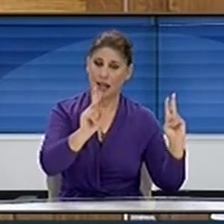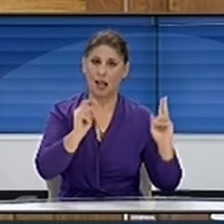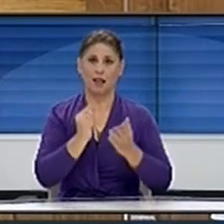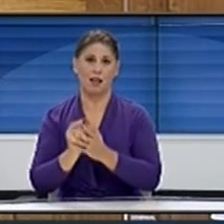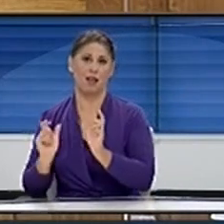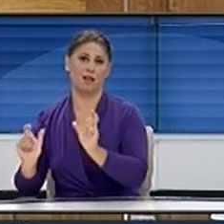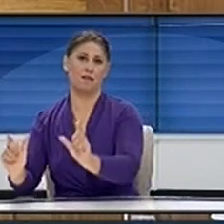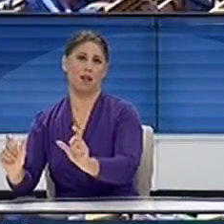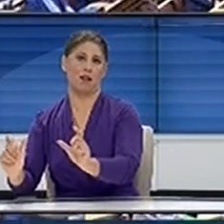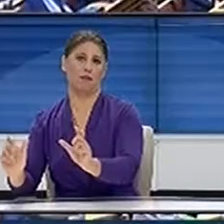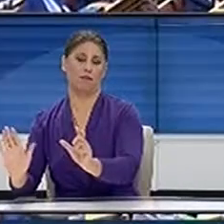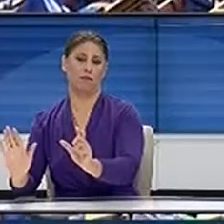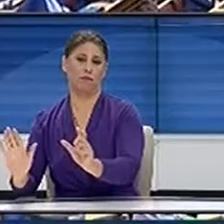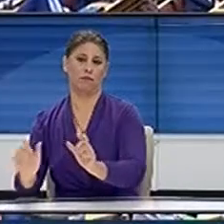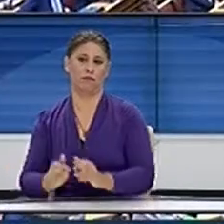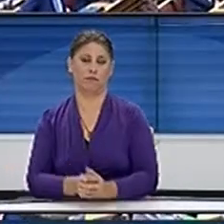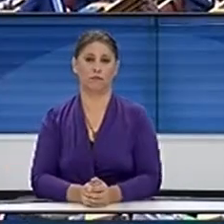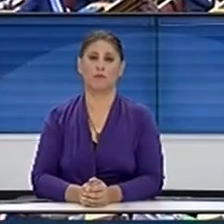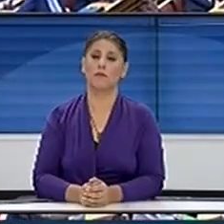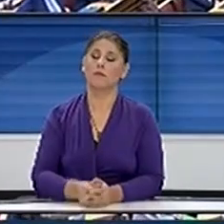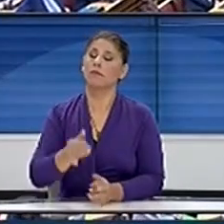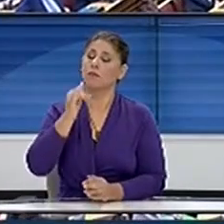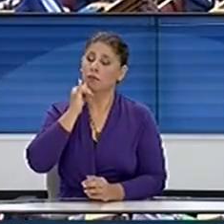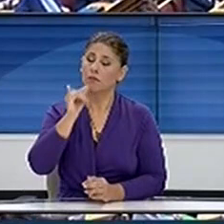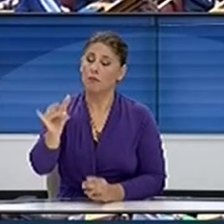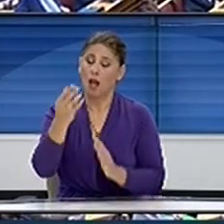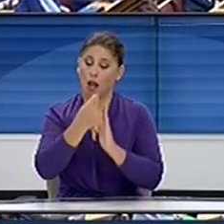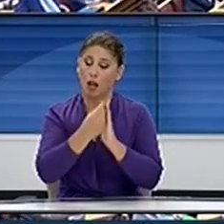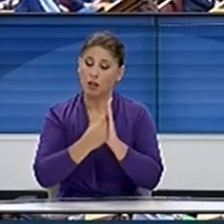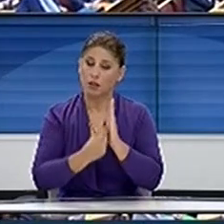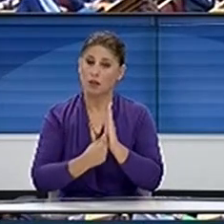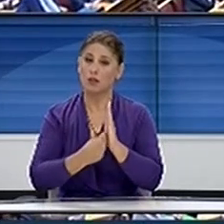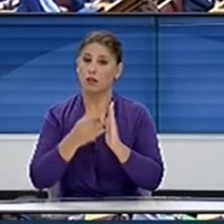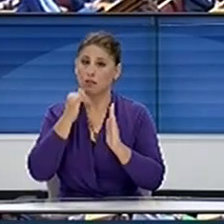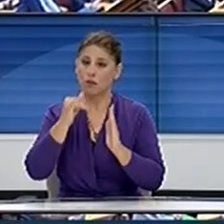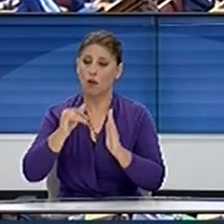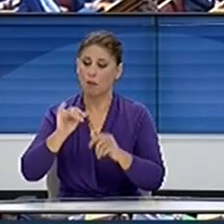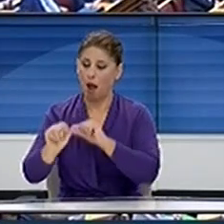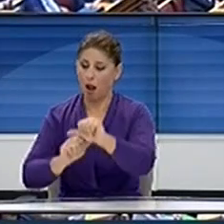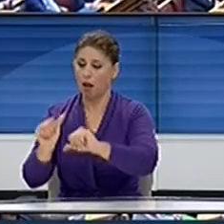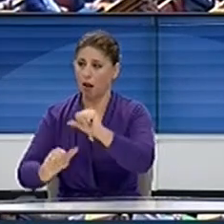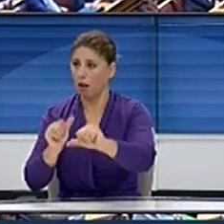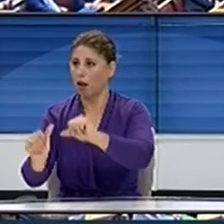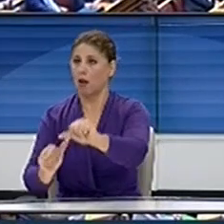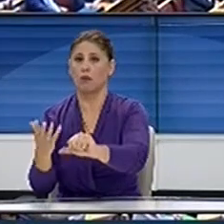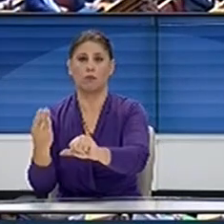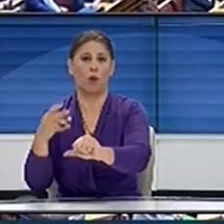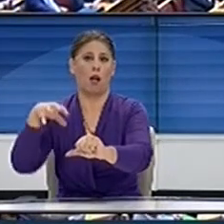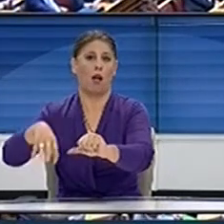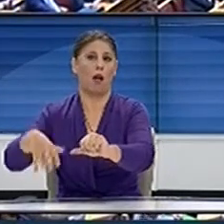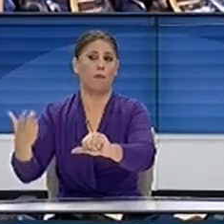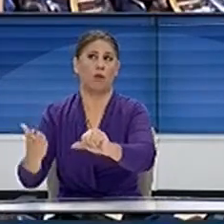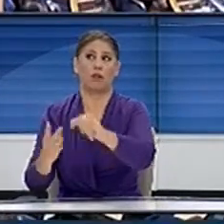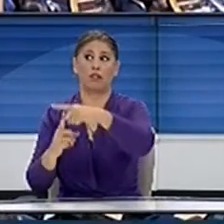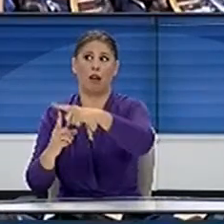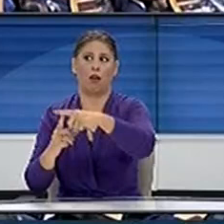ασφάλειας, συνερώντας τις πάγιες αξίες της με τα συνεχώς μεταβαλλόμενα δεδομένα της εποχής. Η